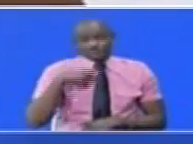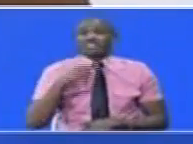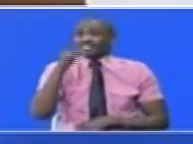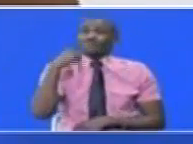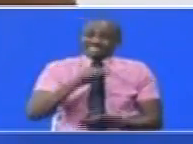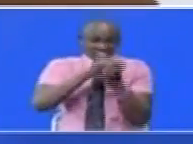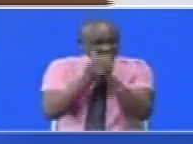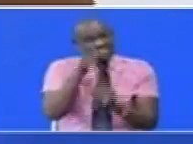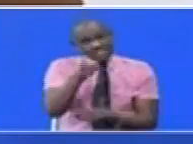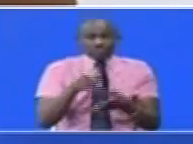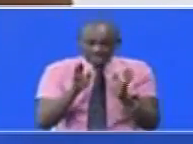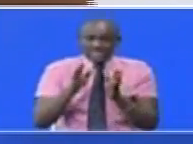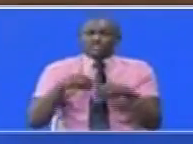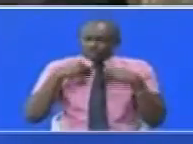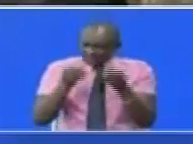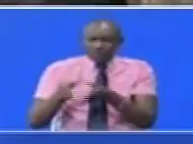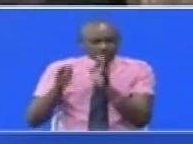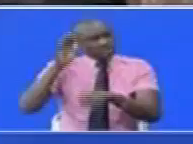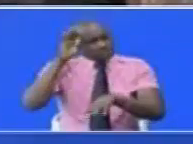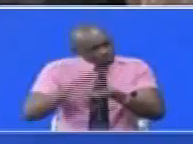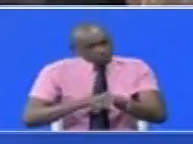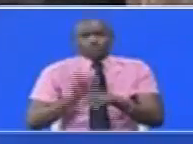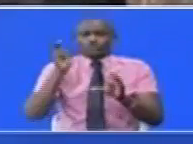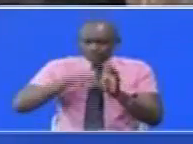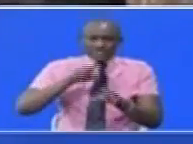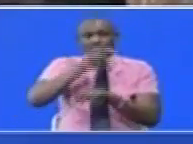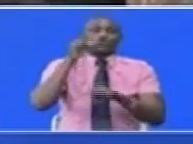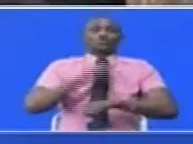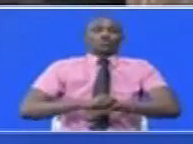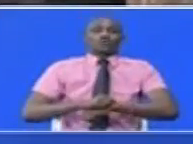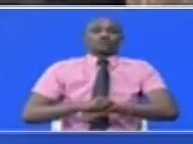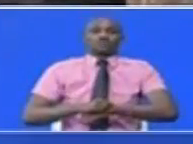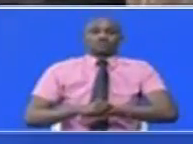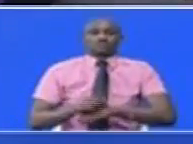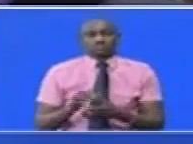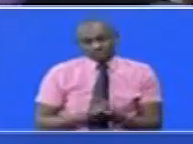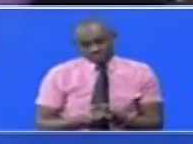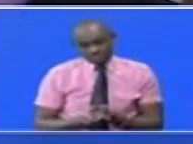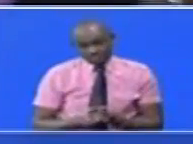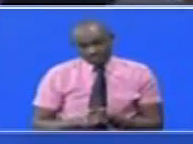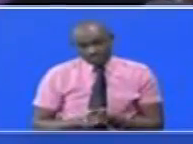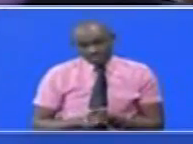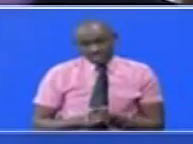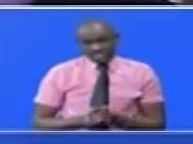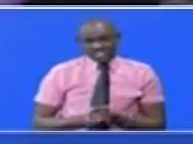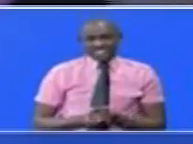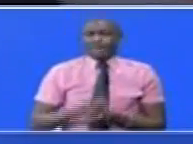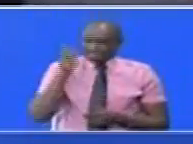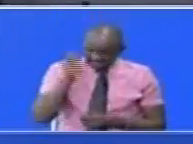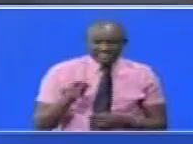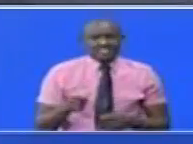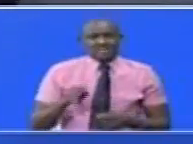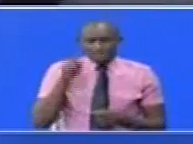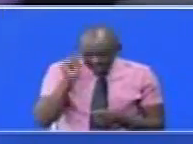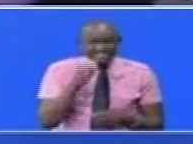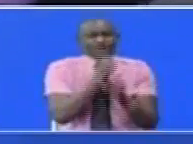huo na kutoa fursa speciali za kujiunga na shule za kitaifa tu kwa wanafunzi wasiojiweza. Ikuwe merited, sio